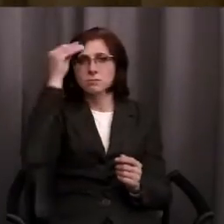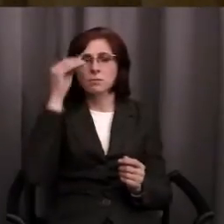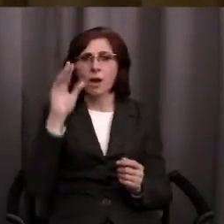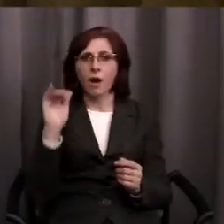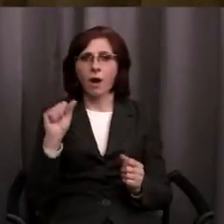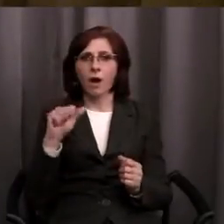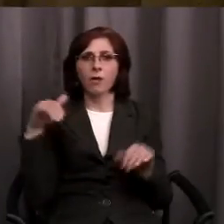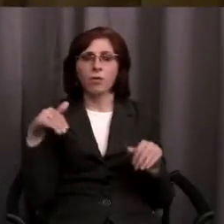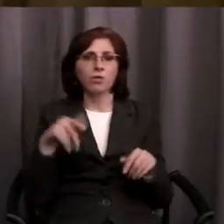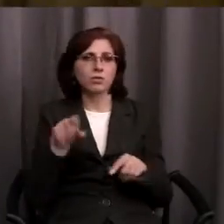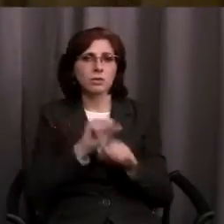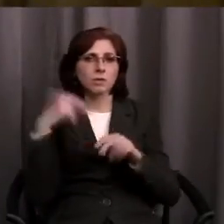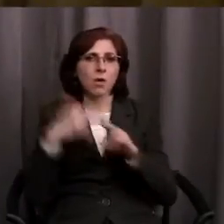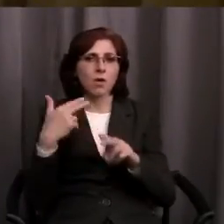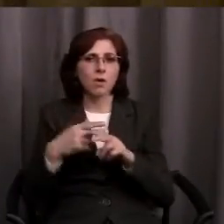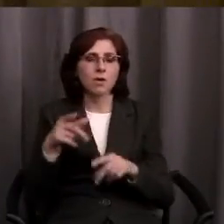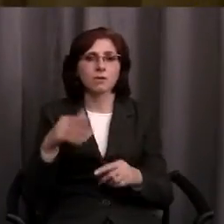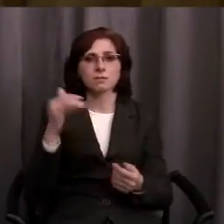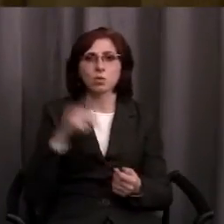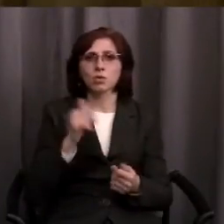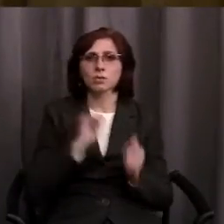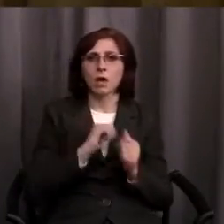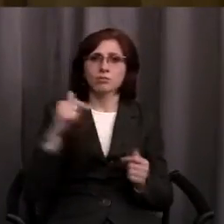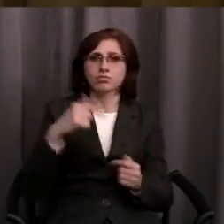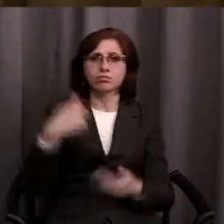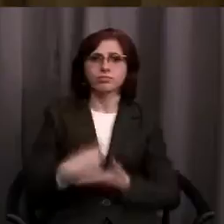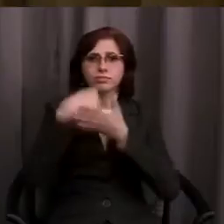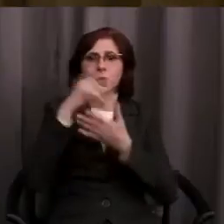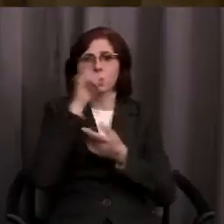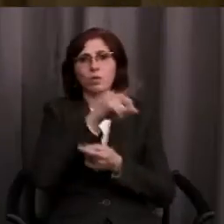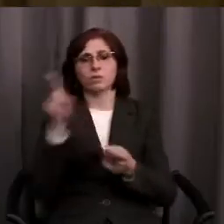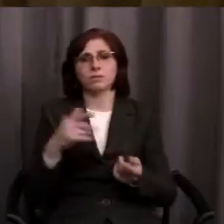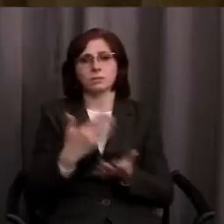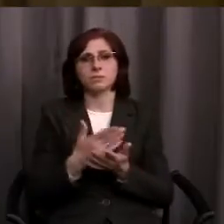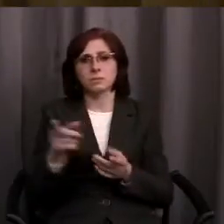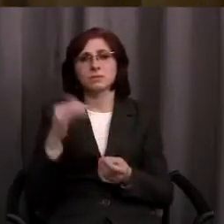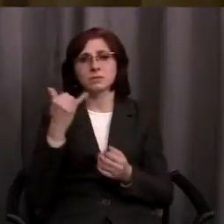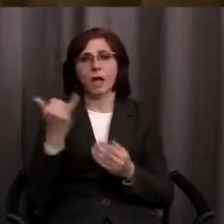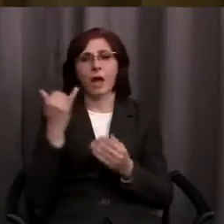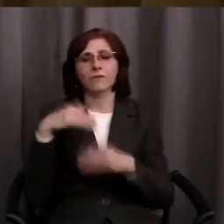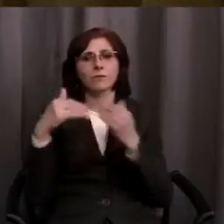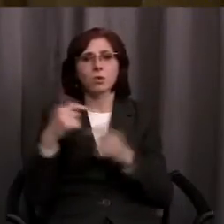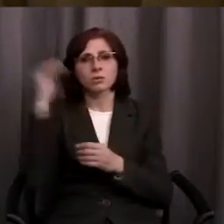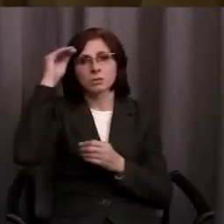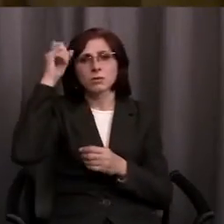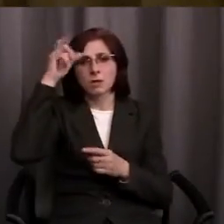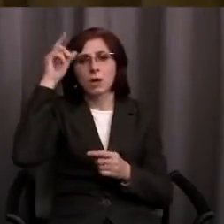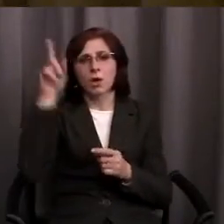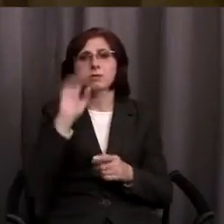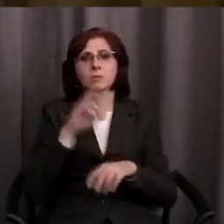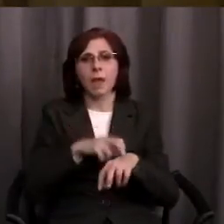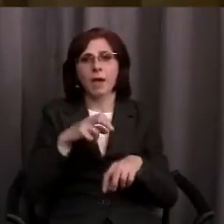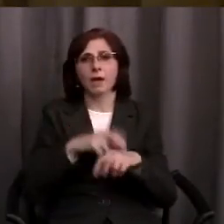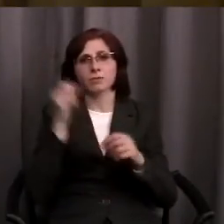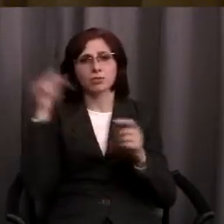że to może być choroba, żeby mogły oczekiwać jakiejś pomocy. No i oczywiście ciągle edukacja środowiska medycznego,